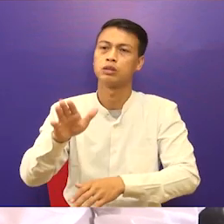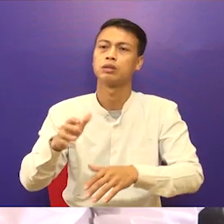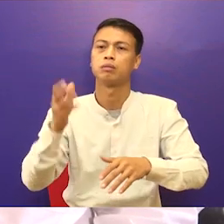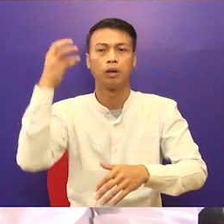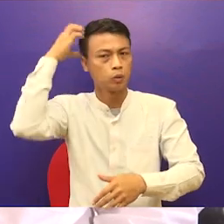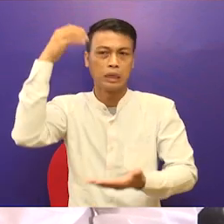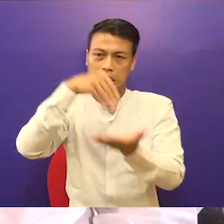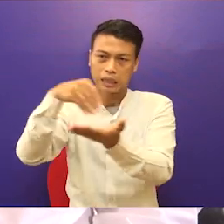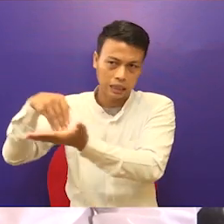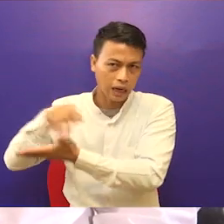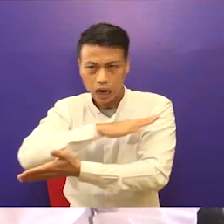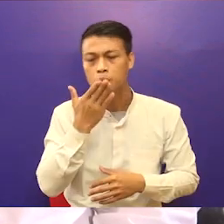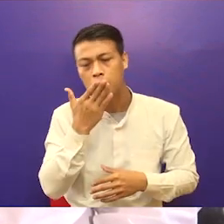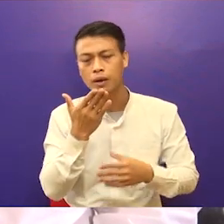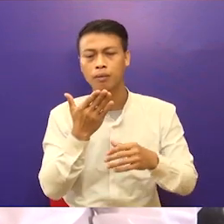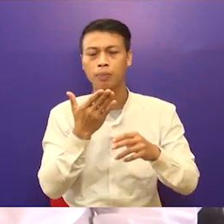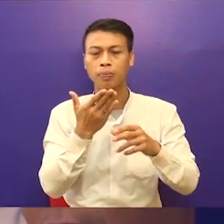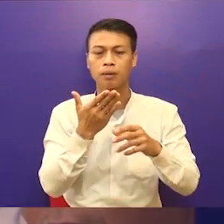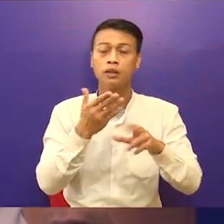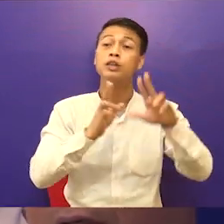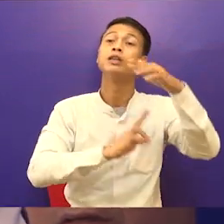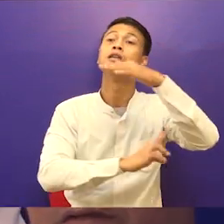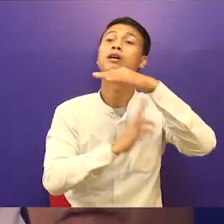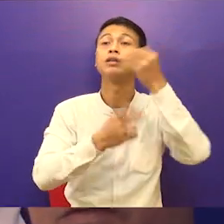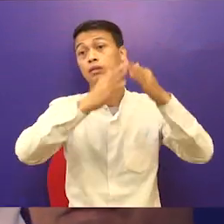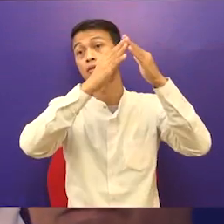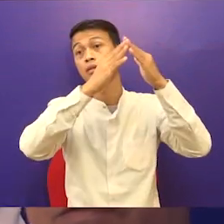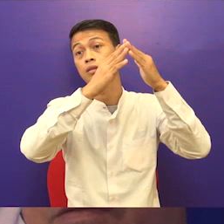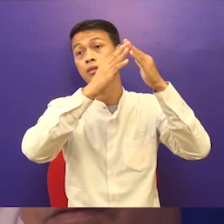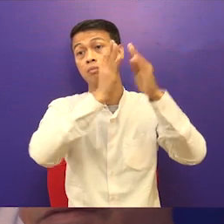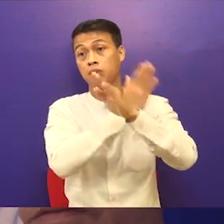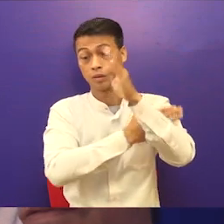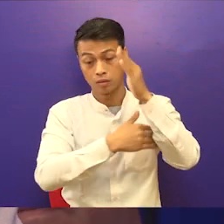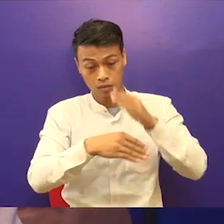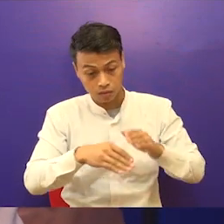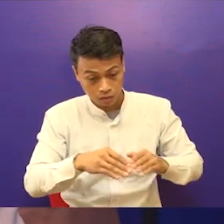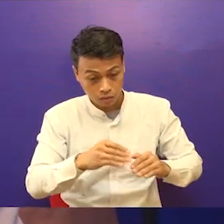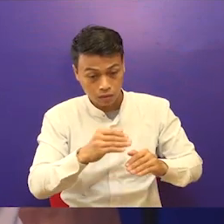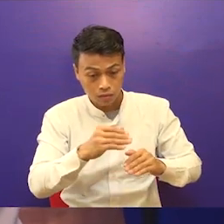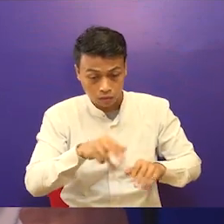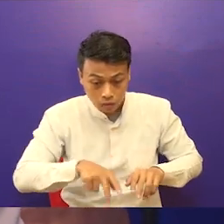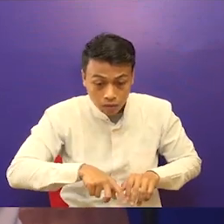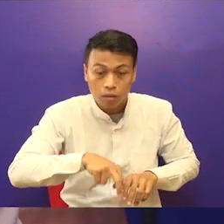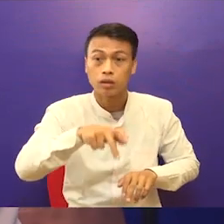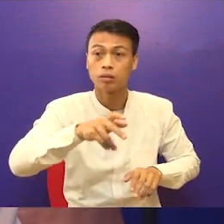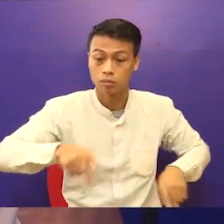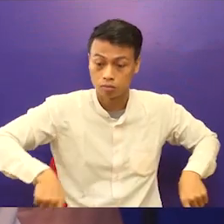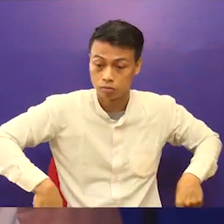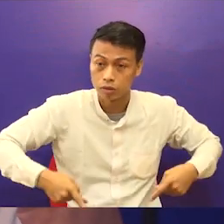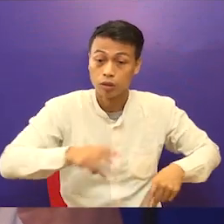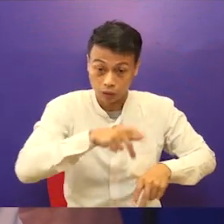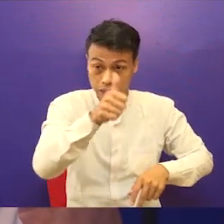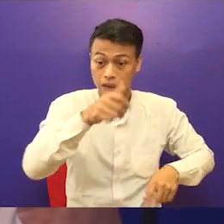တက်တာအဲ့ဒီမြေမြုံမိုင်းထိသွားတဲ့အပြစ်မဲ့ပြည်သူတွေအတွက်လည်းမတန်ဆွမ်းအခွင့်အရေးတွေကို legalize ဥပဒေတစ်